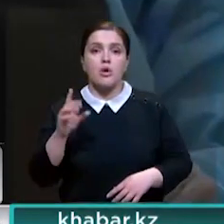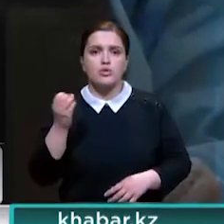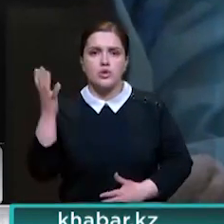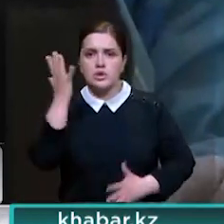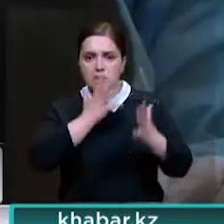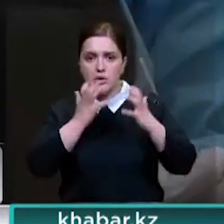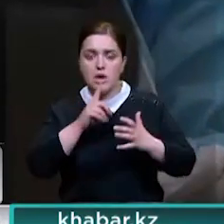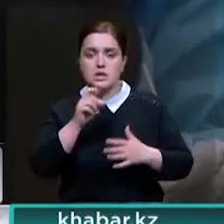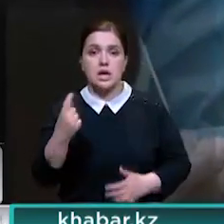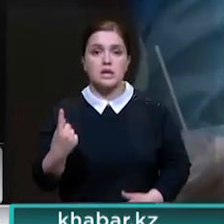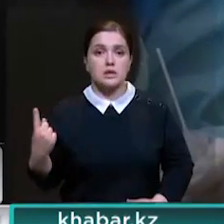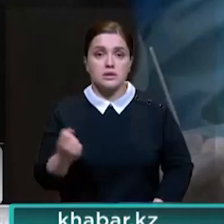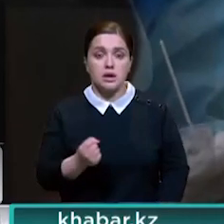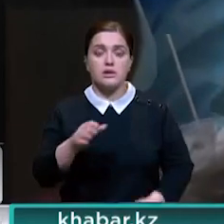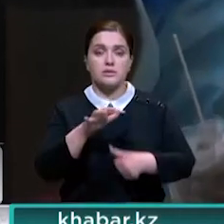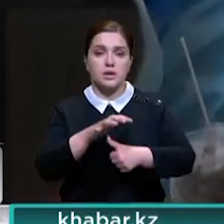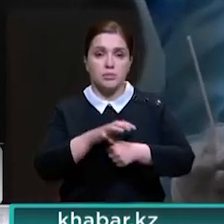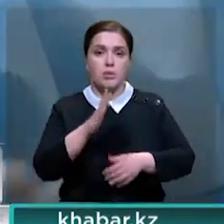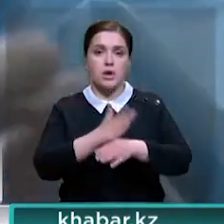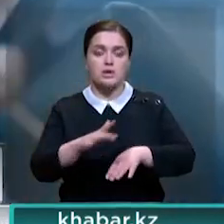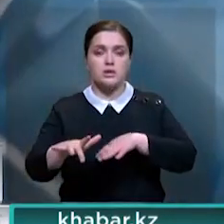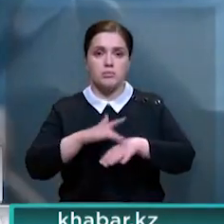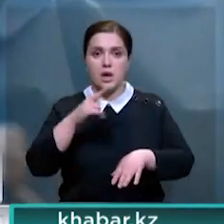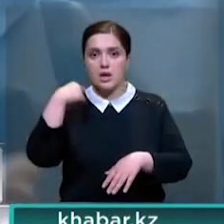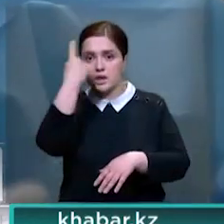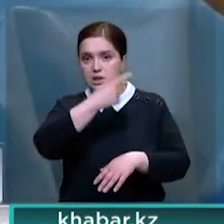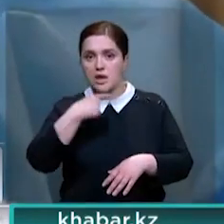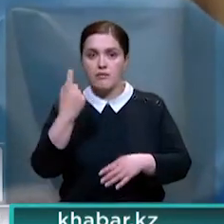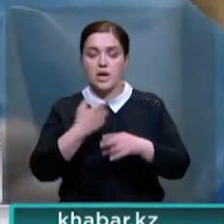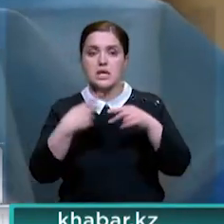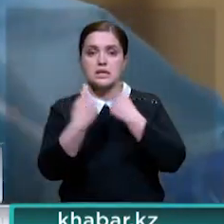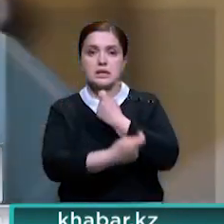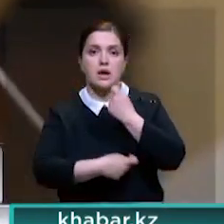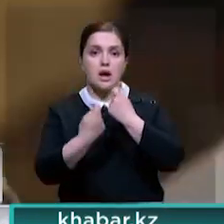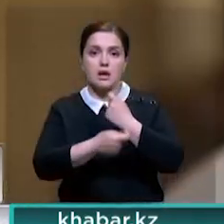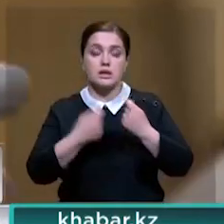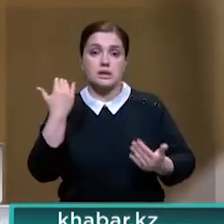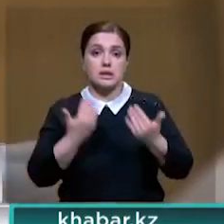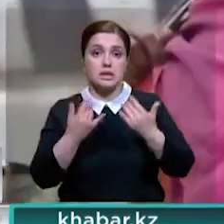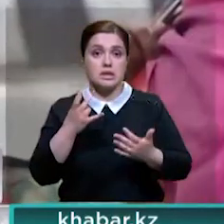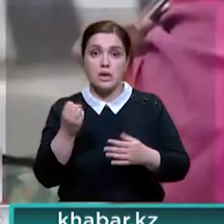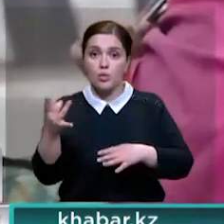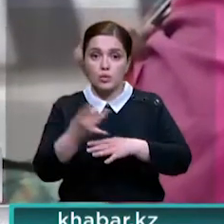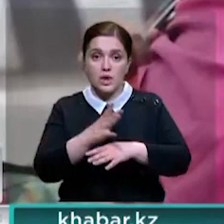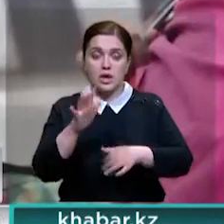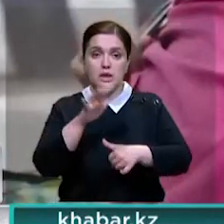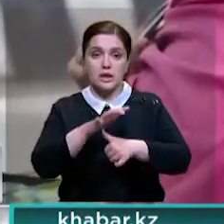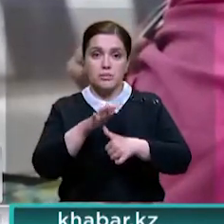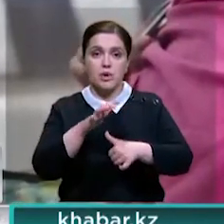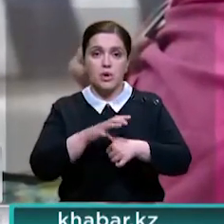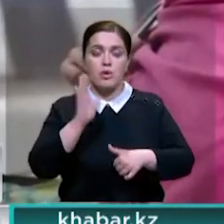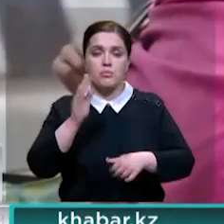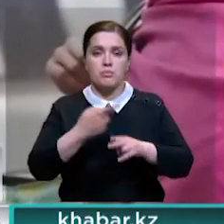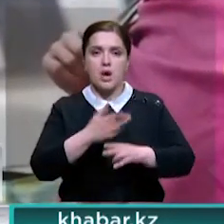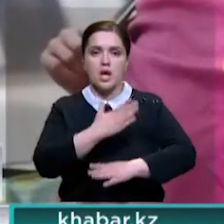всего за неделю мукор микоз поражает лицевые ткани организма если вовремя не удалить грибок пациенту в лучшем случае